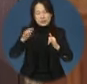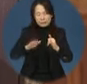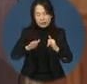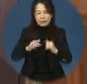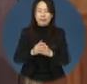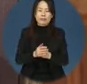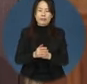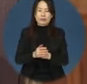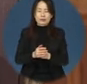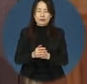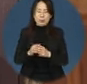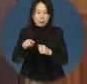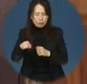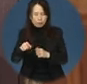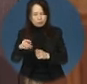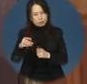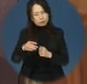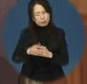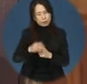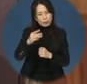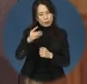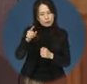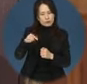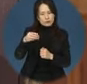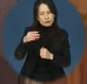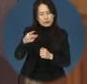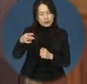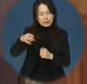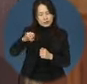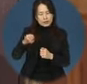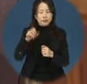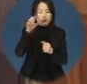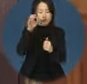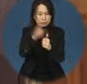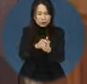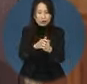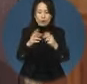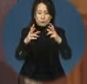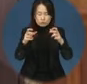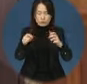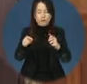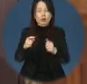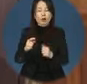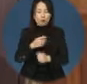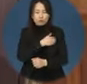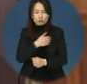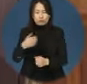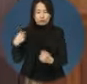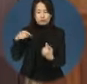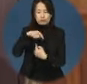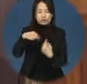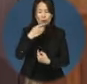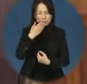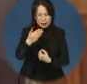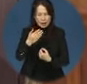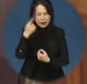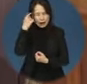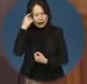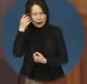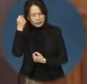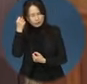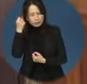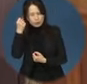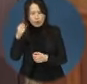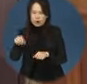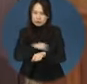만들어 4 이런 특례 는 이런 권하는 거기가 충분하게 운영할 수 잇다는 시군구 에 대해서